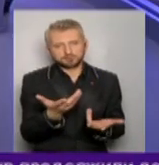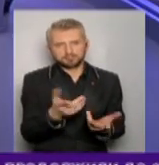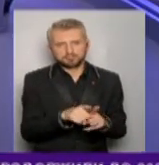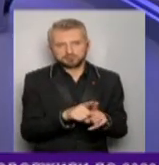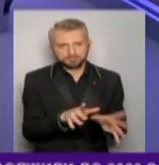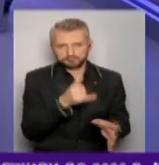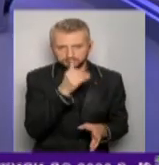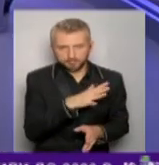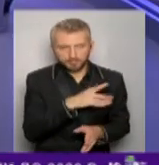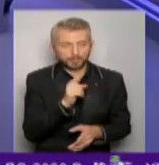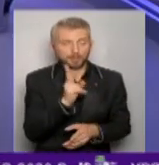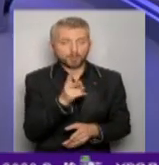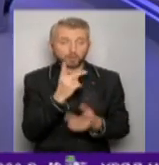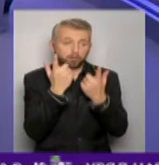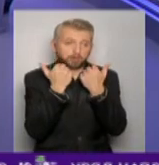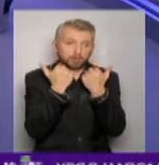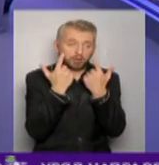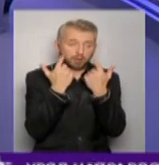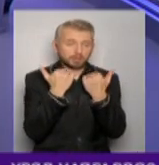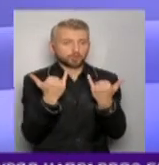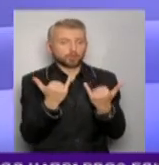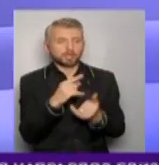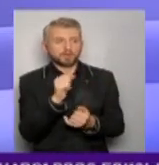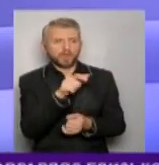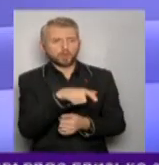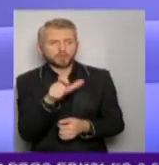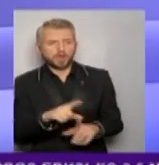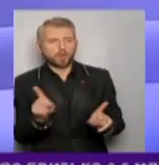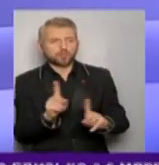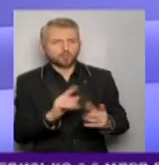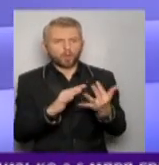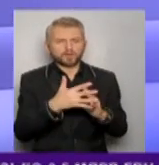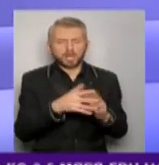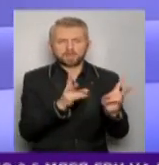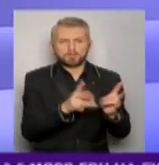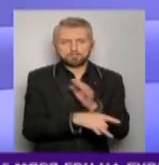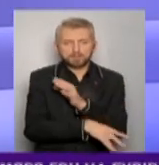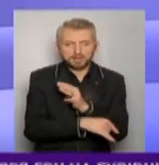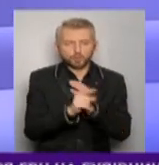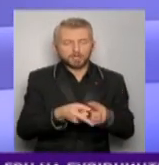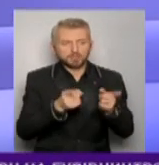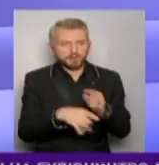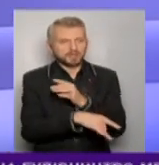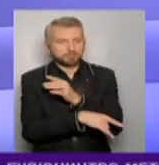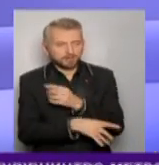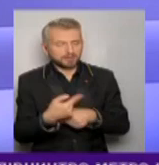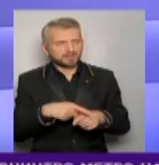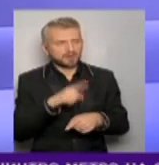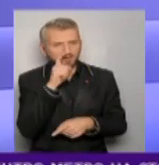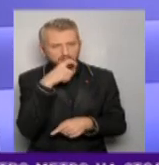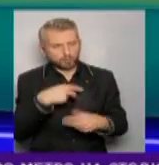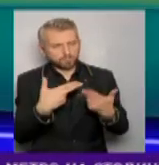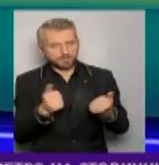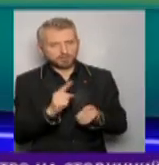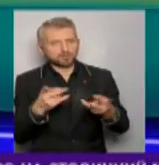холдинга. Тому той, хто плачеться сьогодні за людей, що селяни бідні, вони справді бідні, і це гірко визнавати,